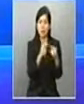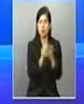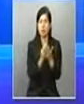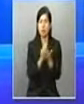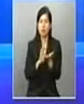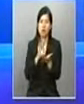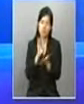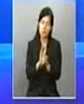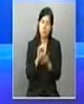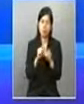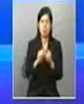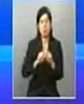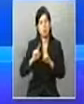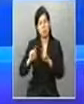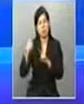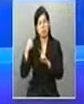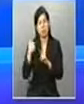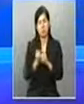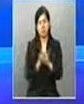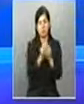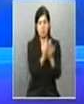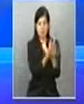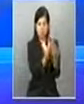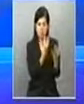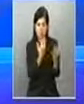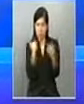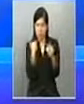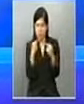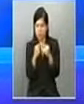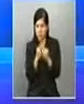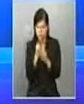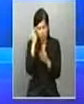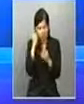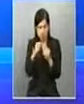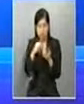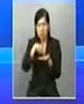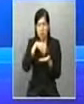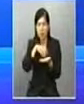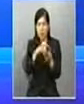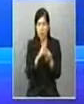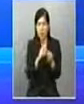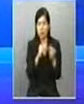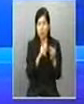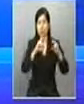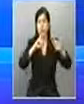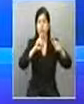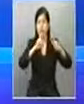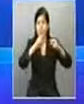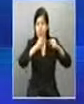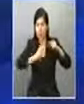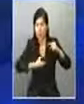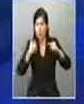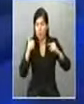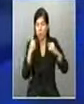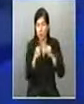ของงานสัมมนานั้นถือว่าเป็นสิ่งสำคัญนะคะในการที่จะอัปเดตข้อมูลความรู้แล้วก็เทคนิคพิเศษต่างๆค่ะในการที่จะเลือกลงทุนและนอกเหนือจากนี้ค่ะสำหรับ